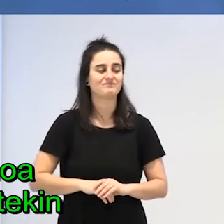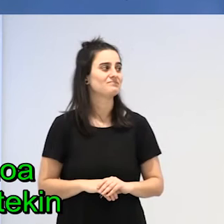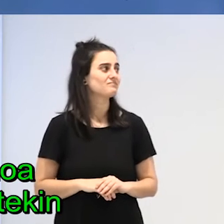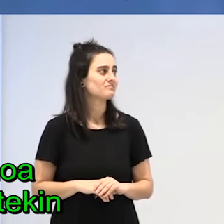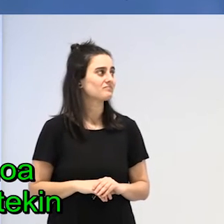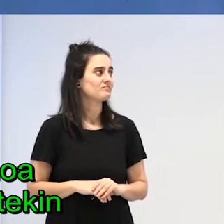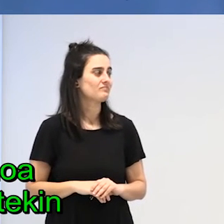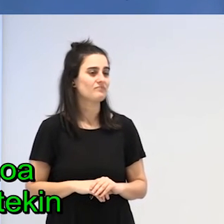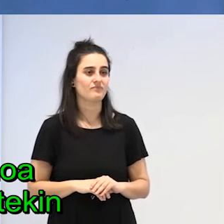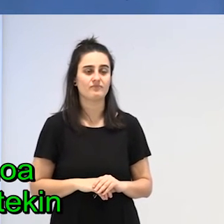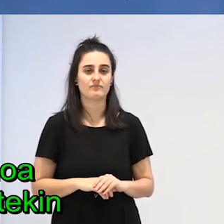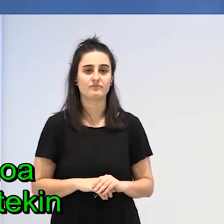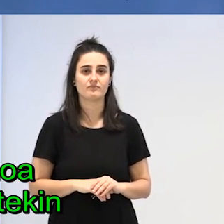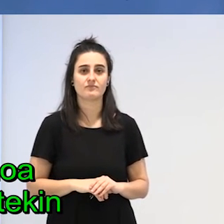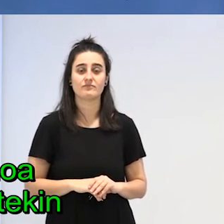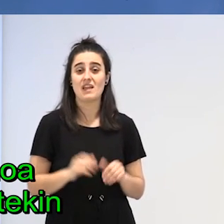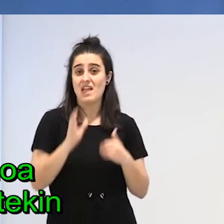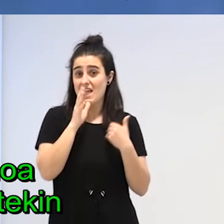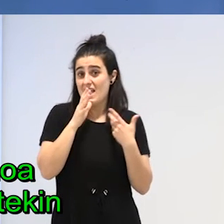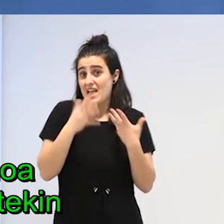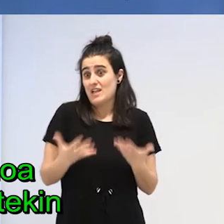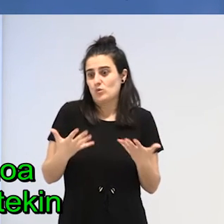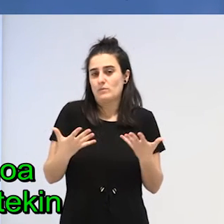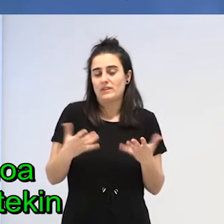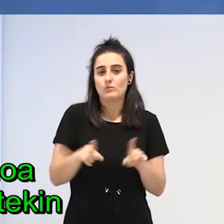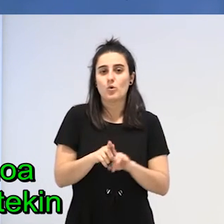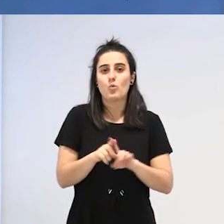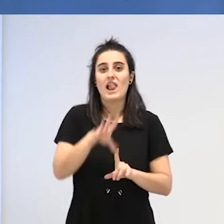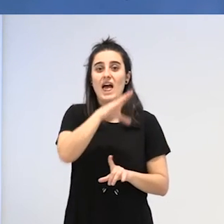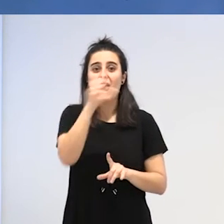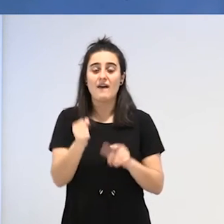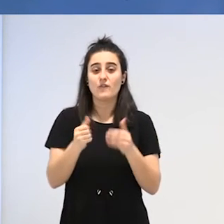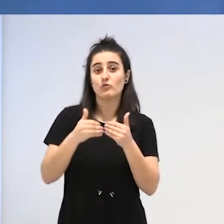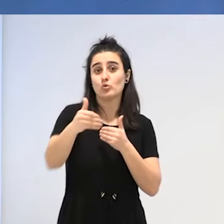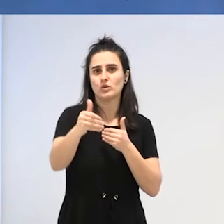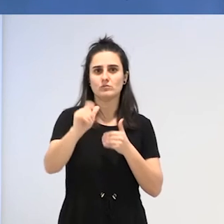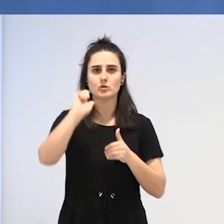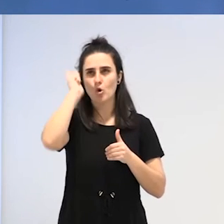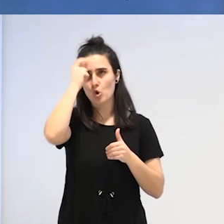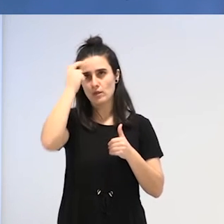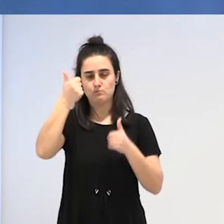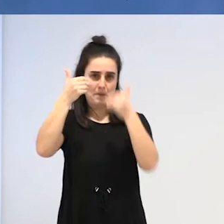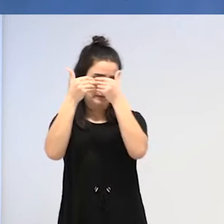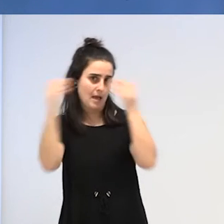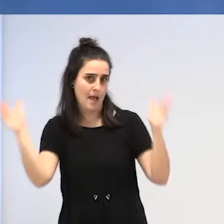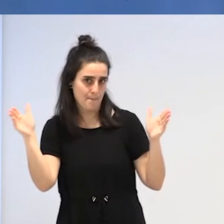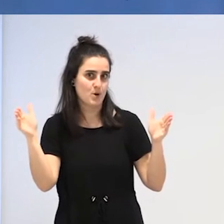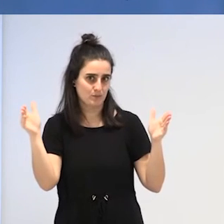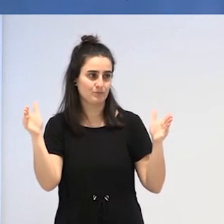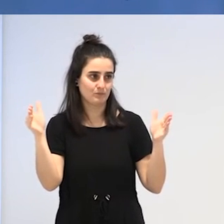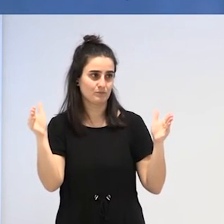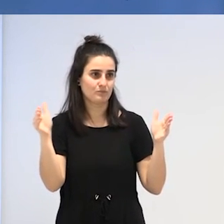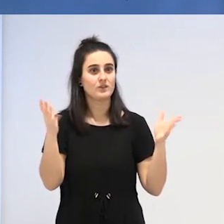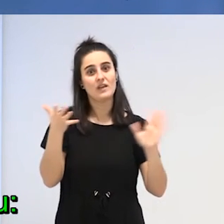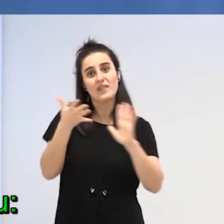Bueno, gaur egun afrofuturismoa beste zentzu asko zabalago batekin erabiltzen da eta beste